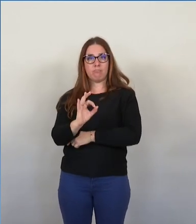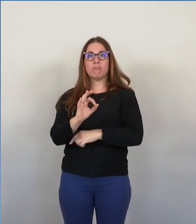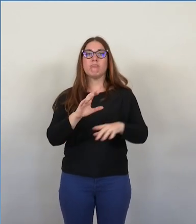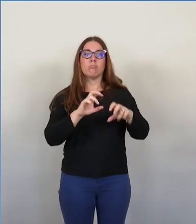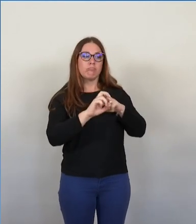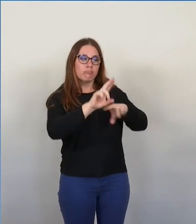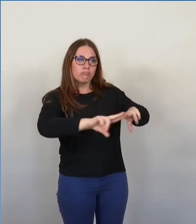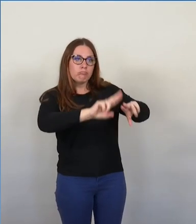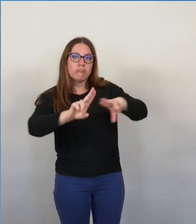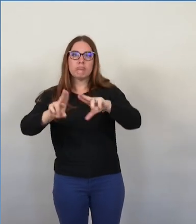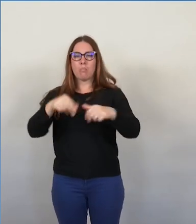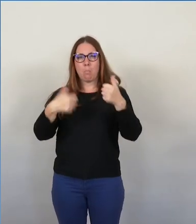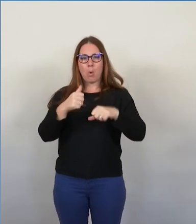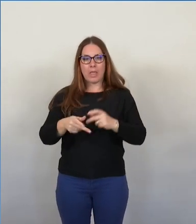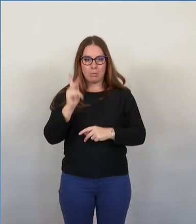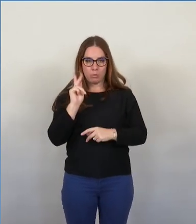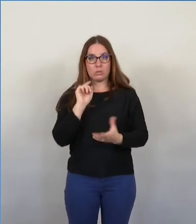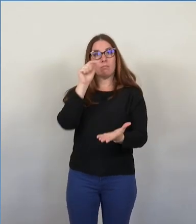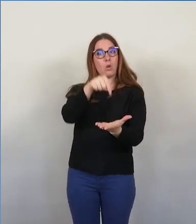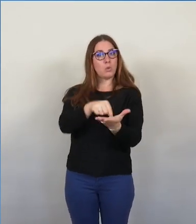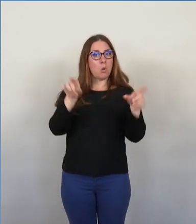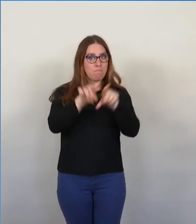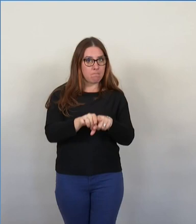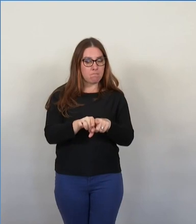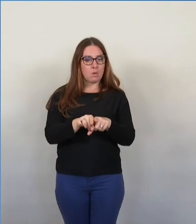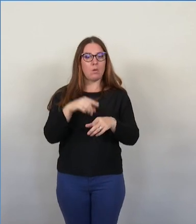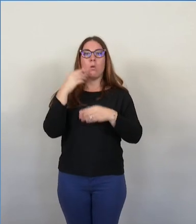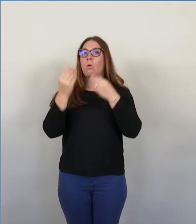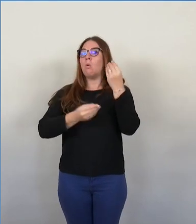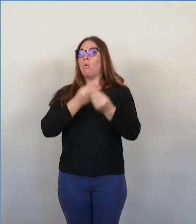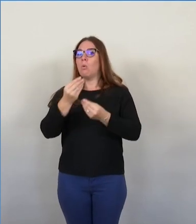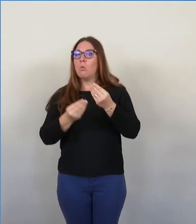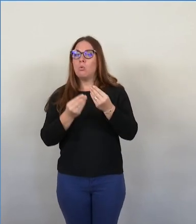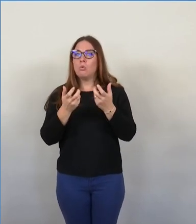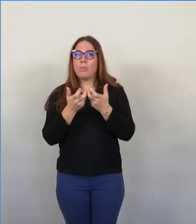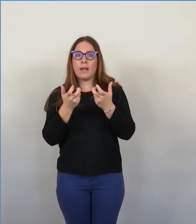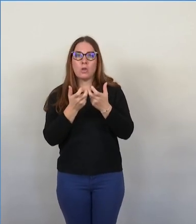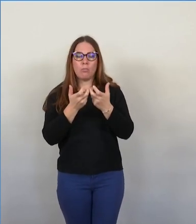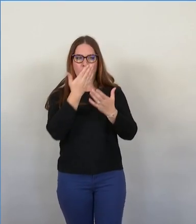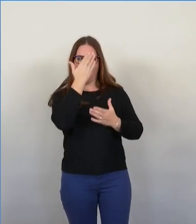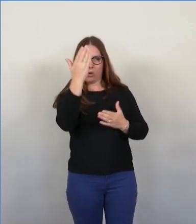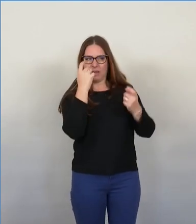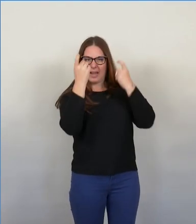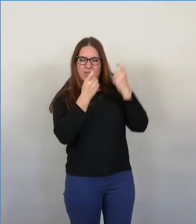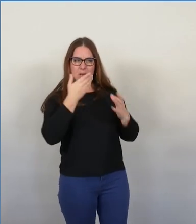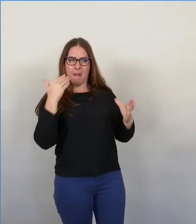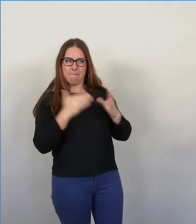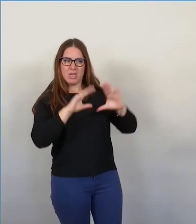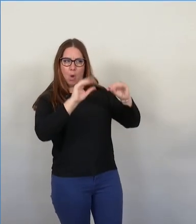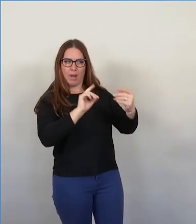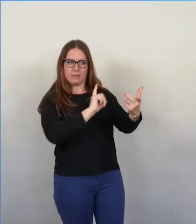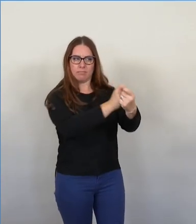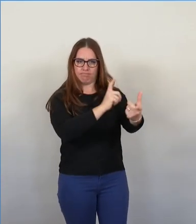plus modernes soit au même endroit soit en en travaillant à des emplacements plus stratégiques et